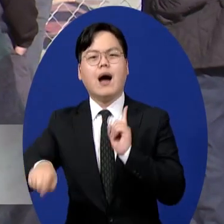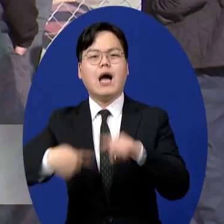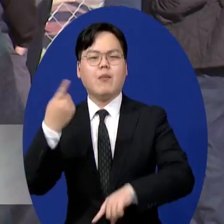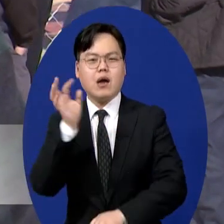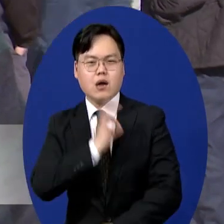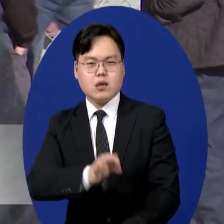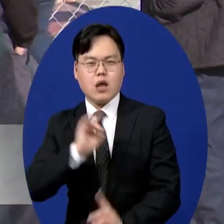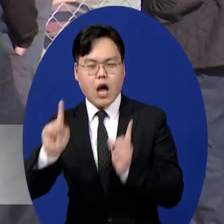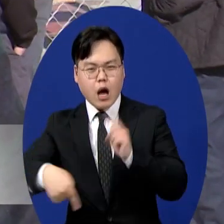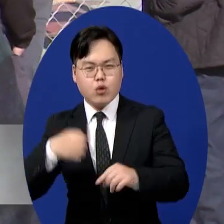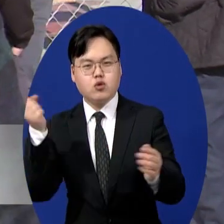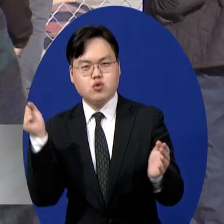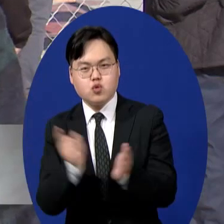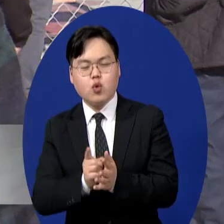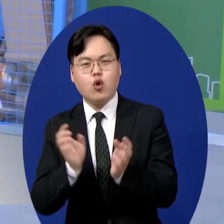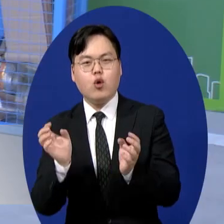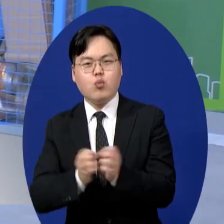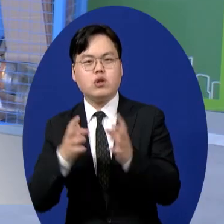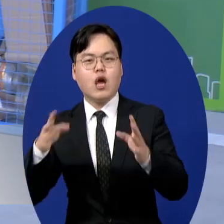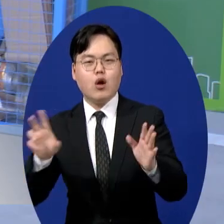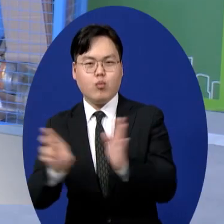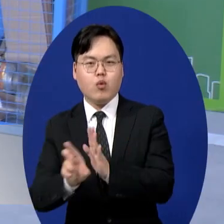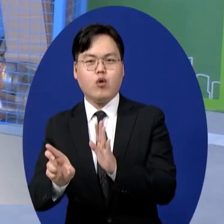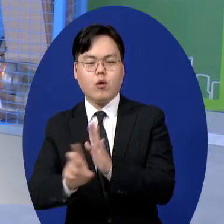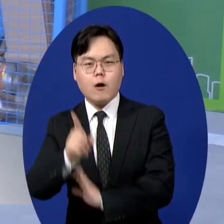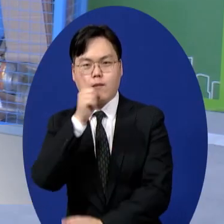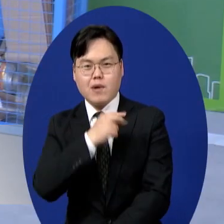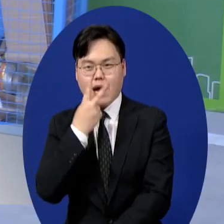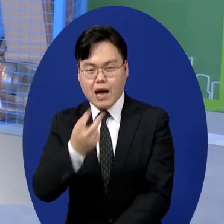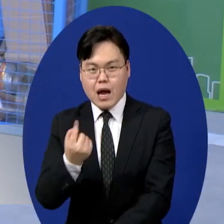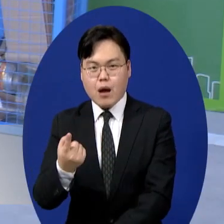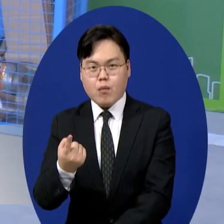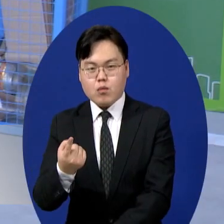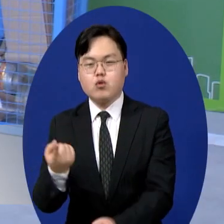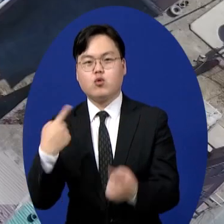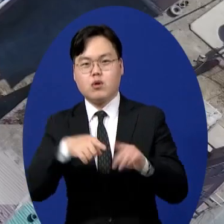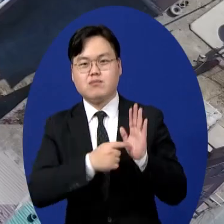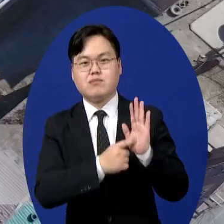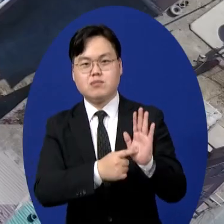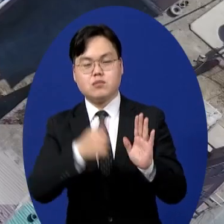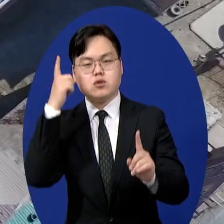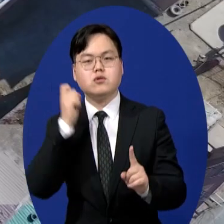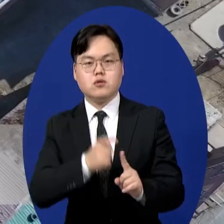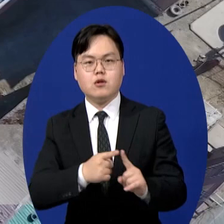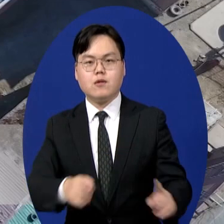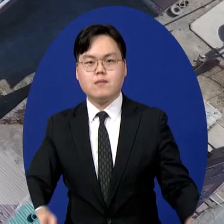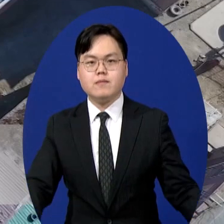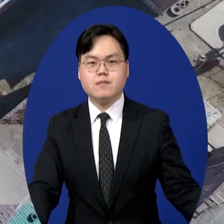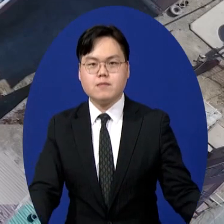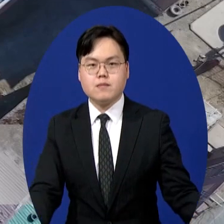хэрэгцээтэй хамгийн бас ийм чухал бүтээн байгуулалтын нэг хэсгийг бий болгож болд юм байшгүй гэдэг ийм үлгэрлэлийг бас харуулахыг зорьсон.